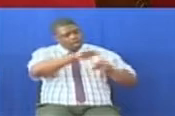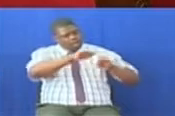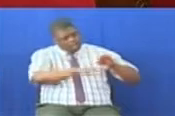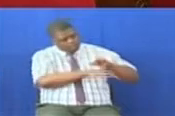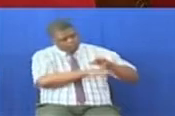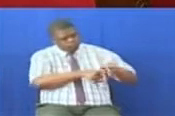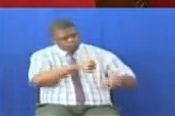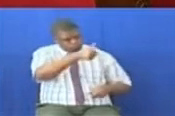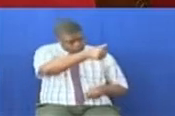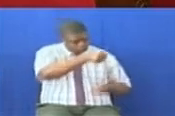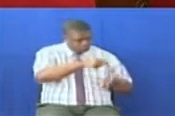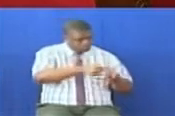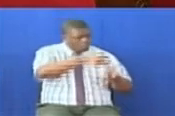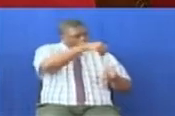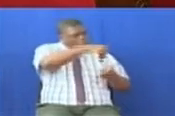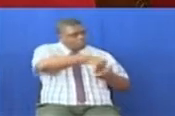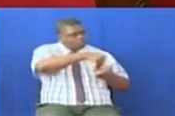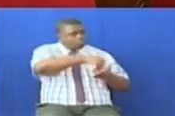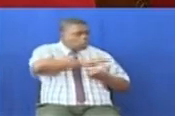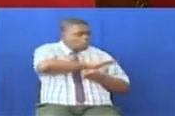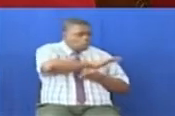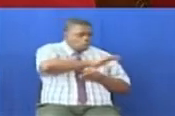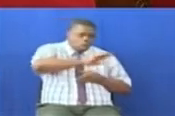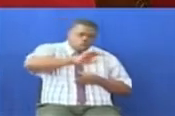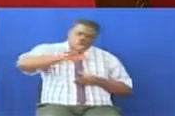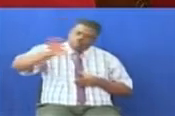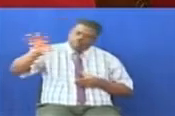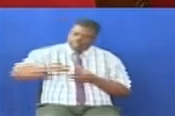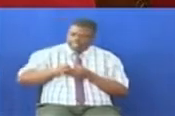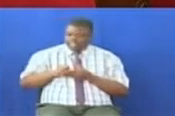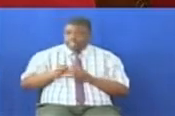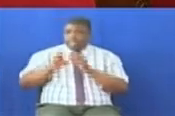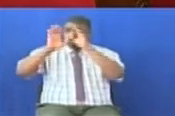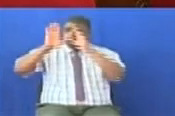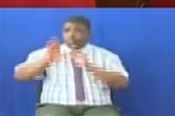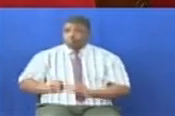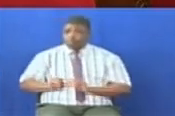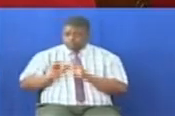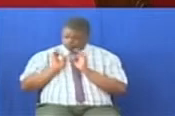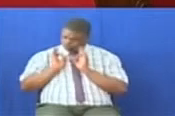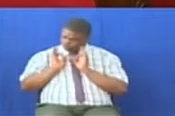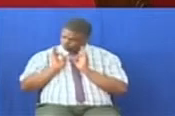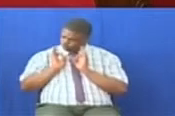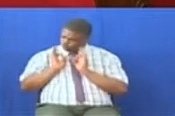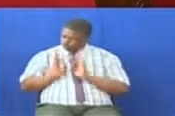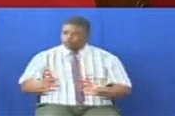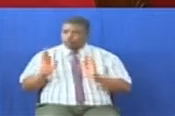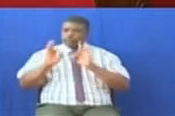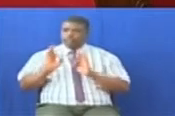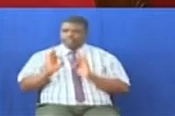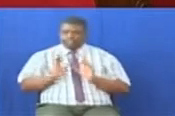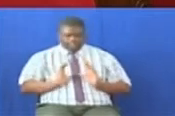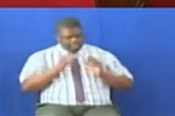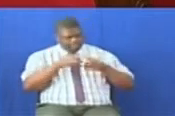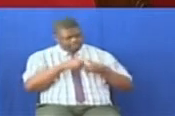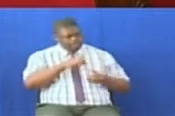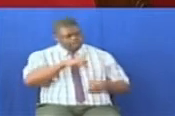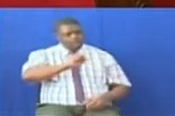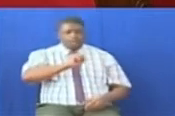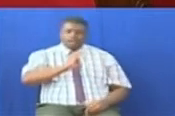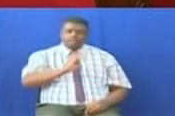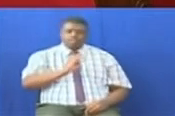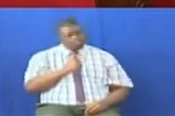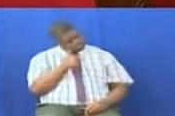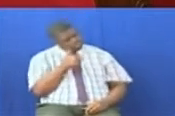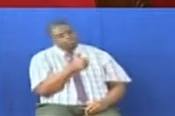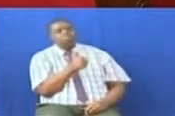wote, makatibu wake kwa taarifa nzuri walioiwasilisha ya kamati ya laki. Nawapongeza sana. Mheshimiwa